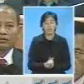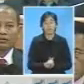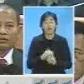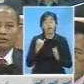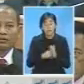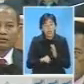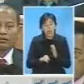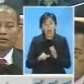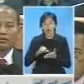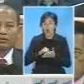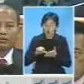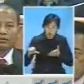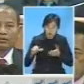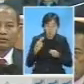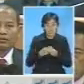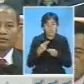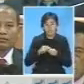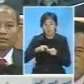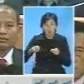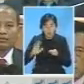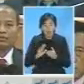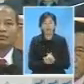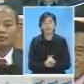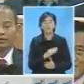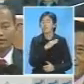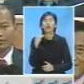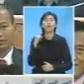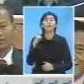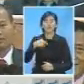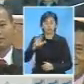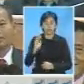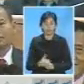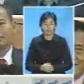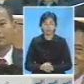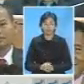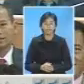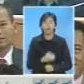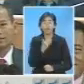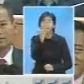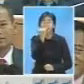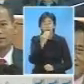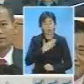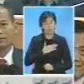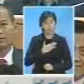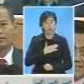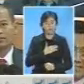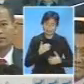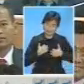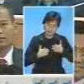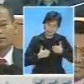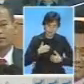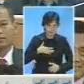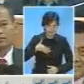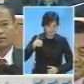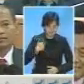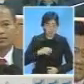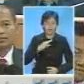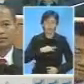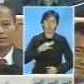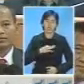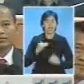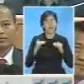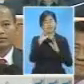ออกหรือถอดถอนเอาไปประหารนะครับสิ่งเหล่านี้ถือว่าเป็นสิ่งที่ผมอึดอัดที่สุดในระบอบ